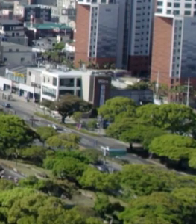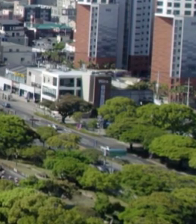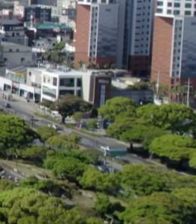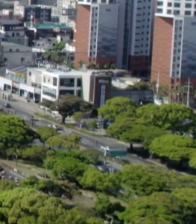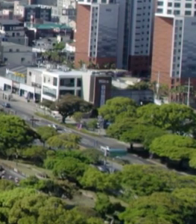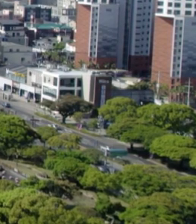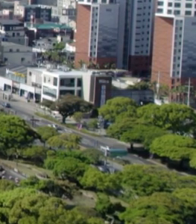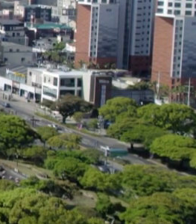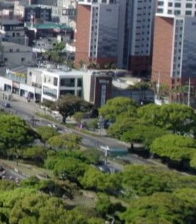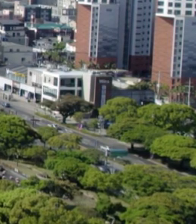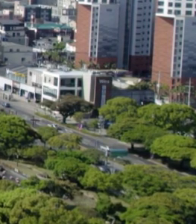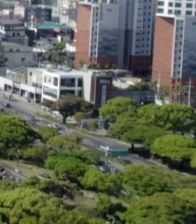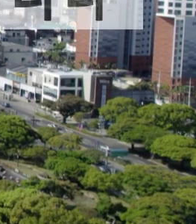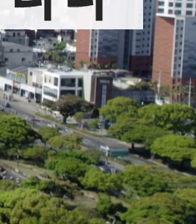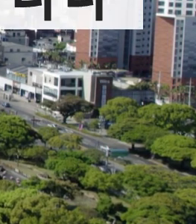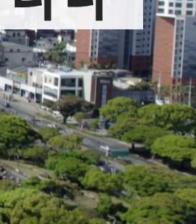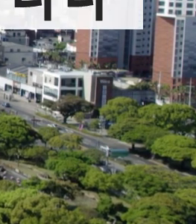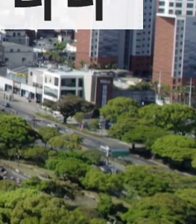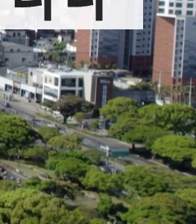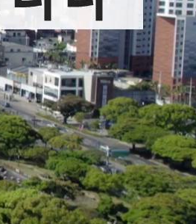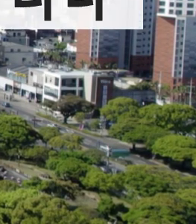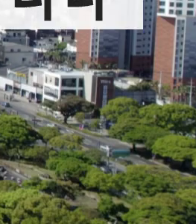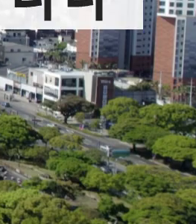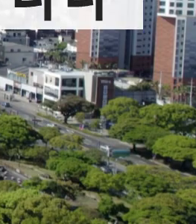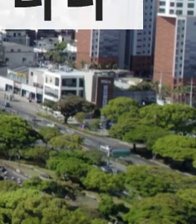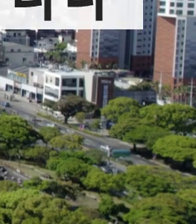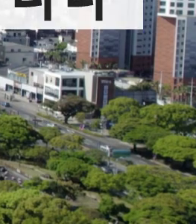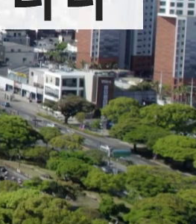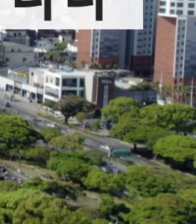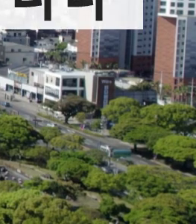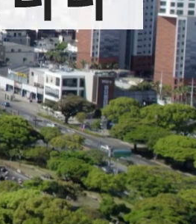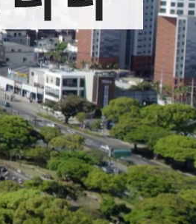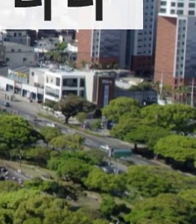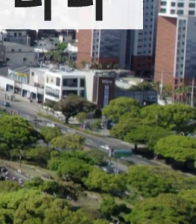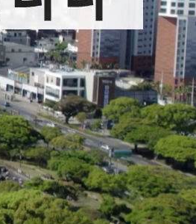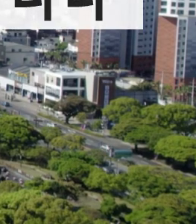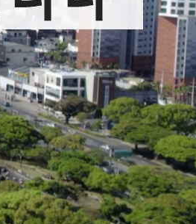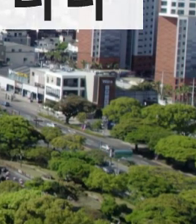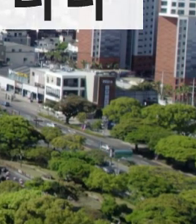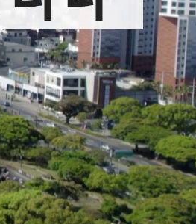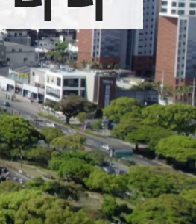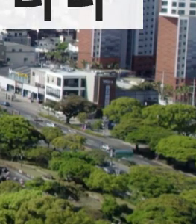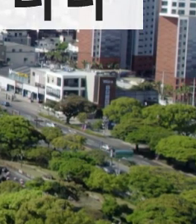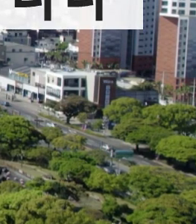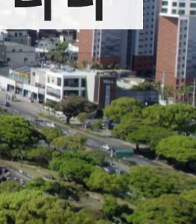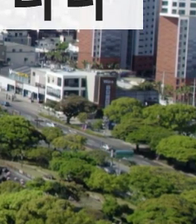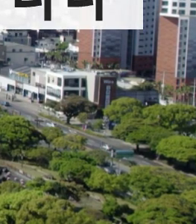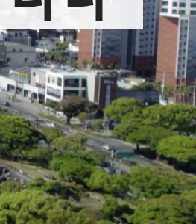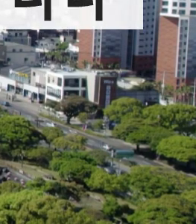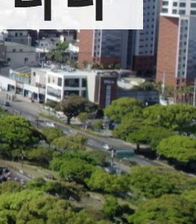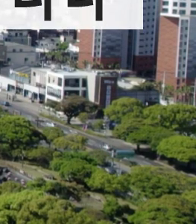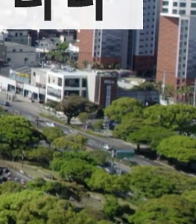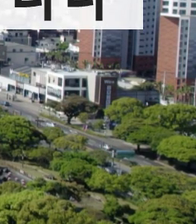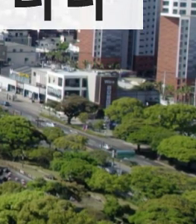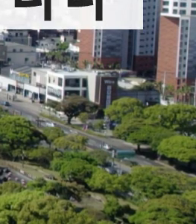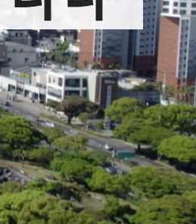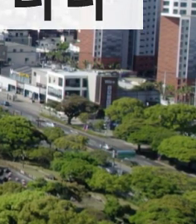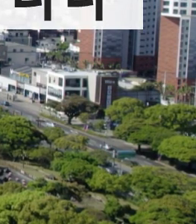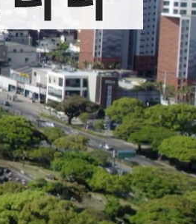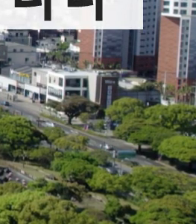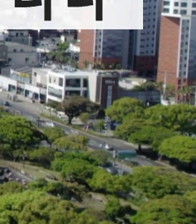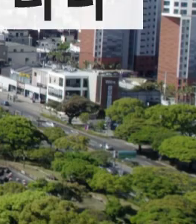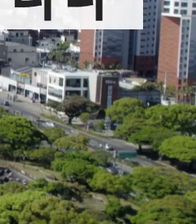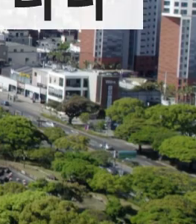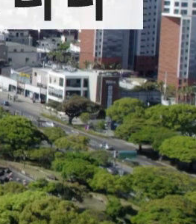준비에 나섭니다. 제주 4.3의 아픔과 화해의 메시지가 이탈리아 로마 한복판에서